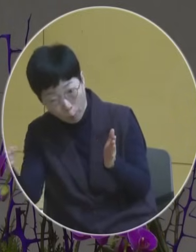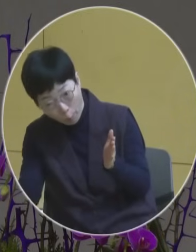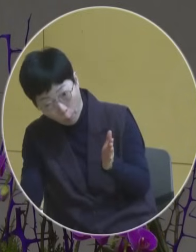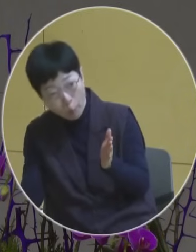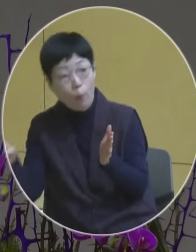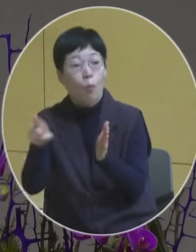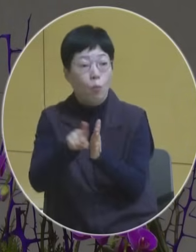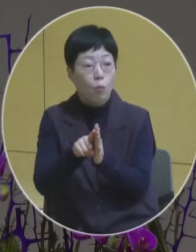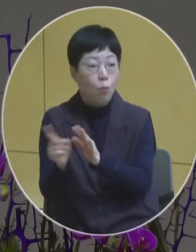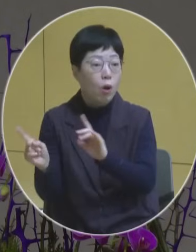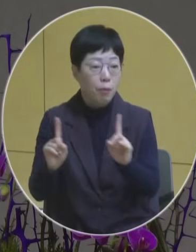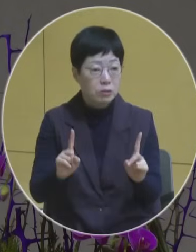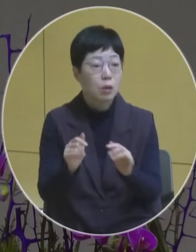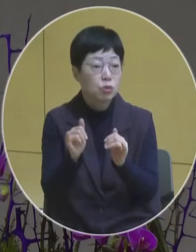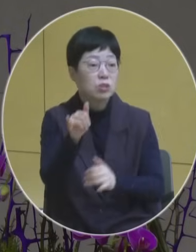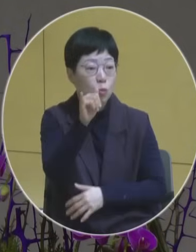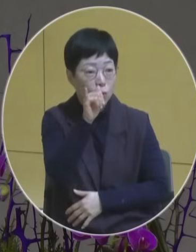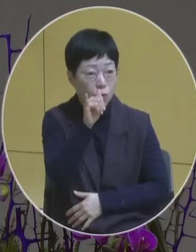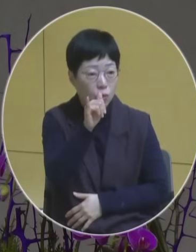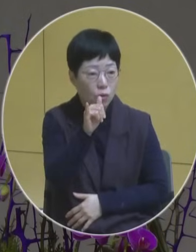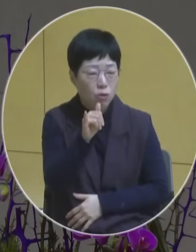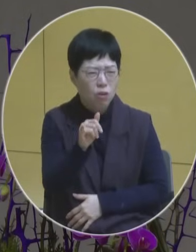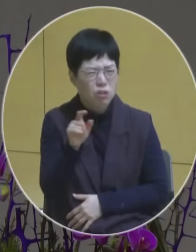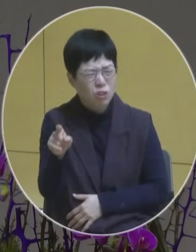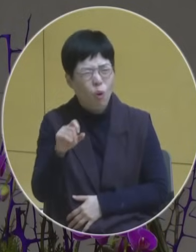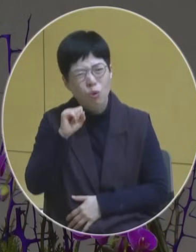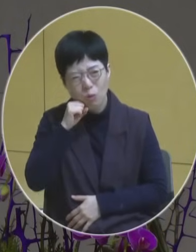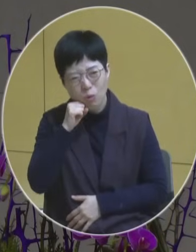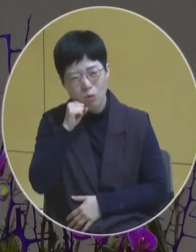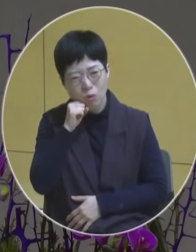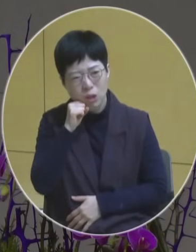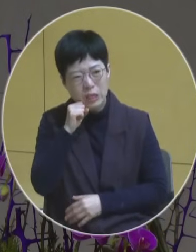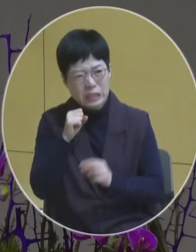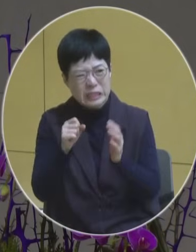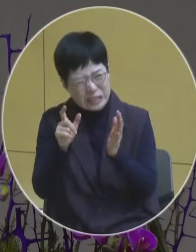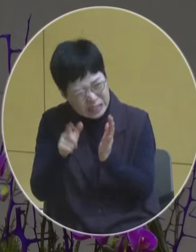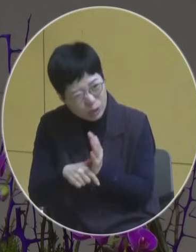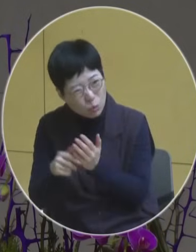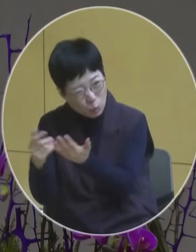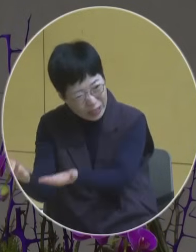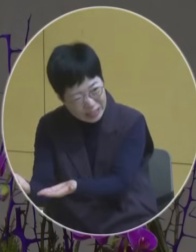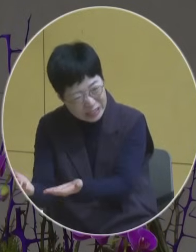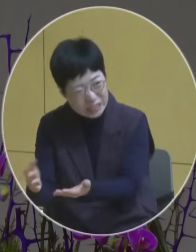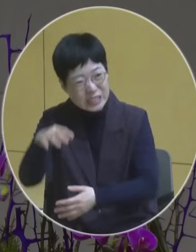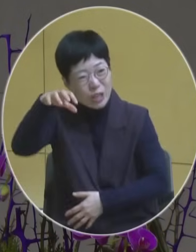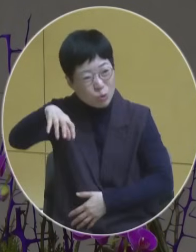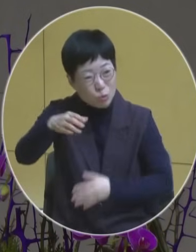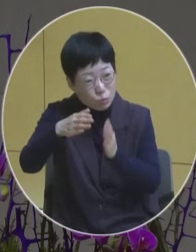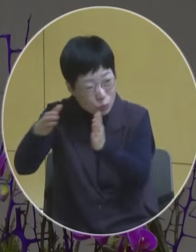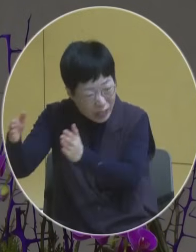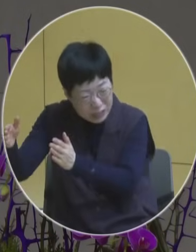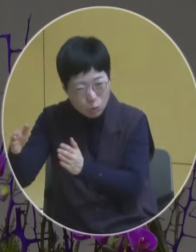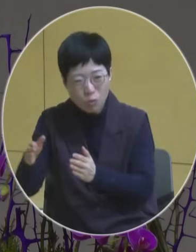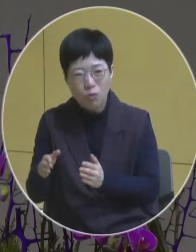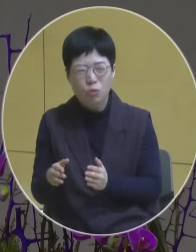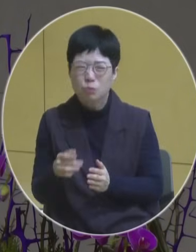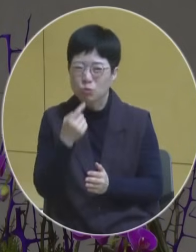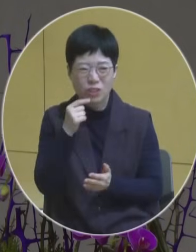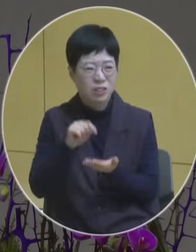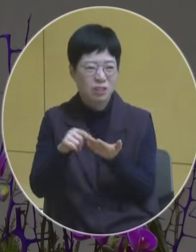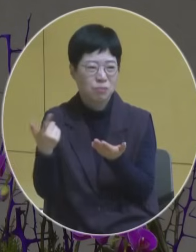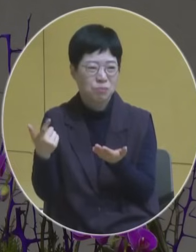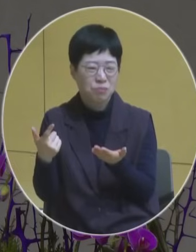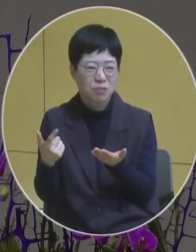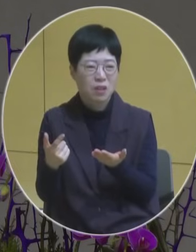다시 찾은 분들도 많고요. 근데 이게 좀 어렵죠. 왜냐하면 시간 내야 되죠. 또 장소도 마련해야 되니까 쉽지